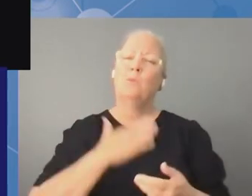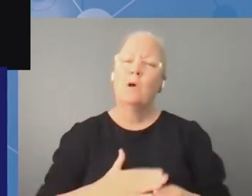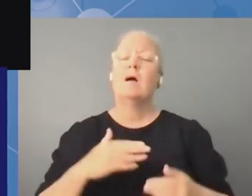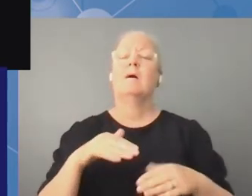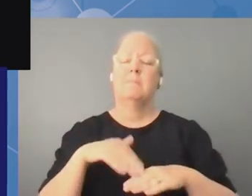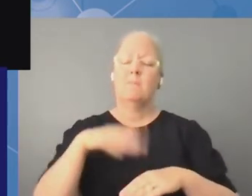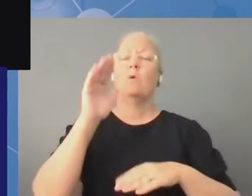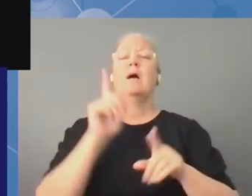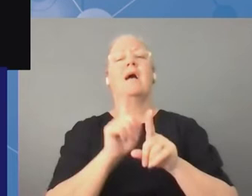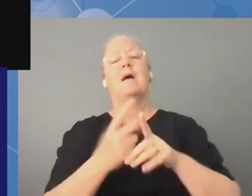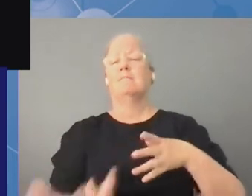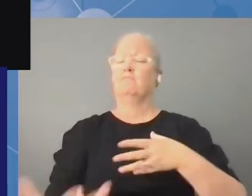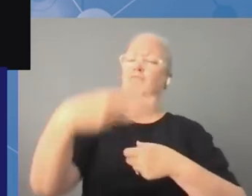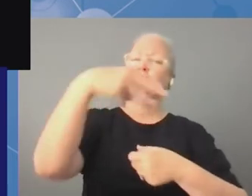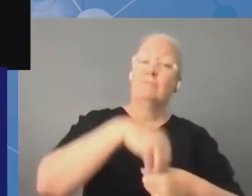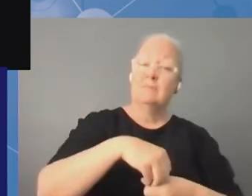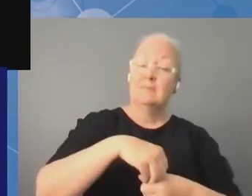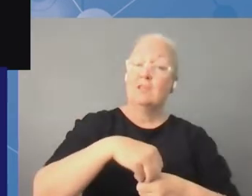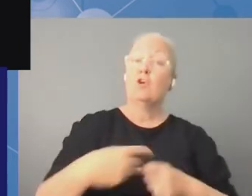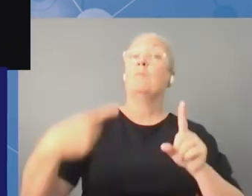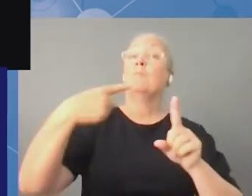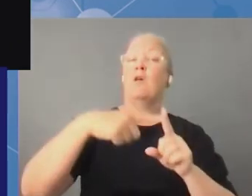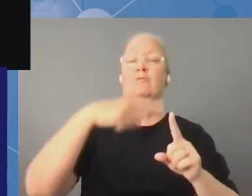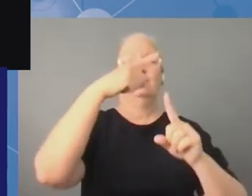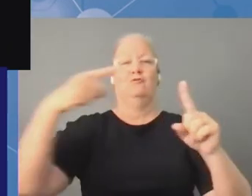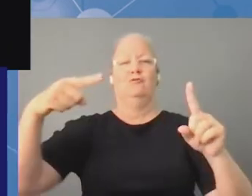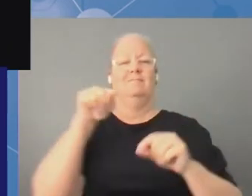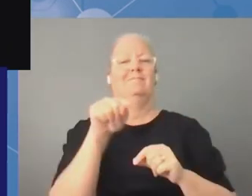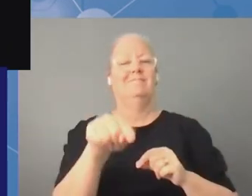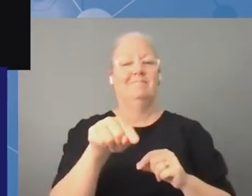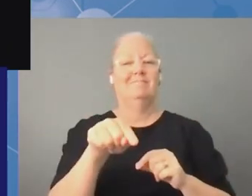وهذا أيضا دليل قوة